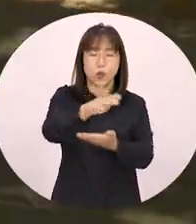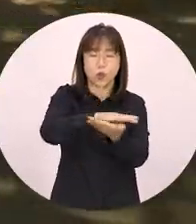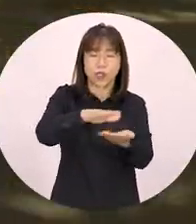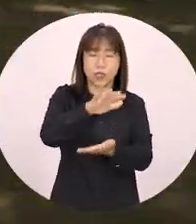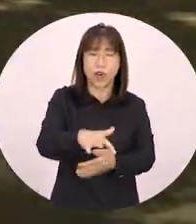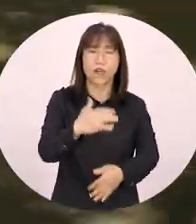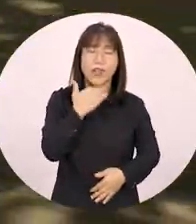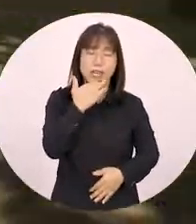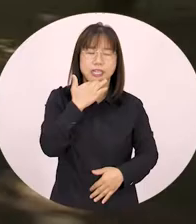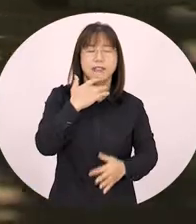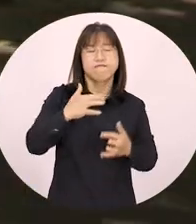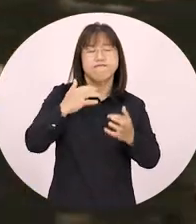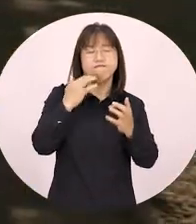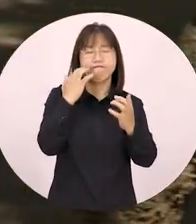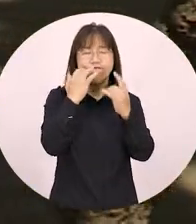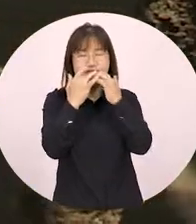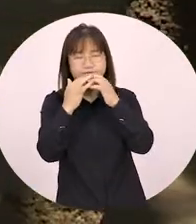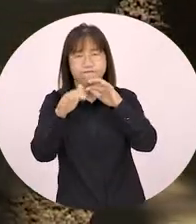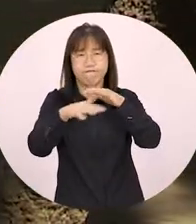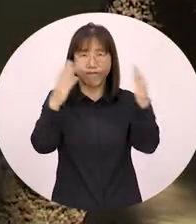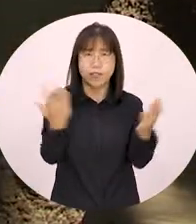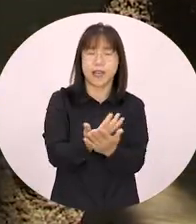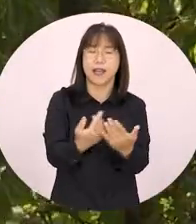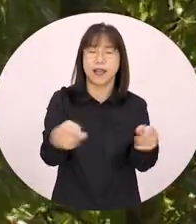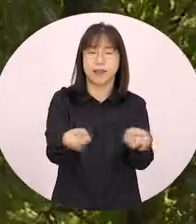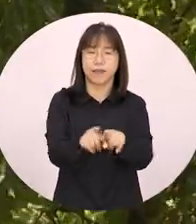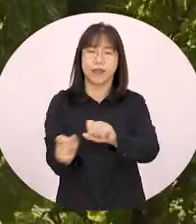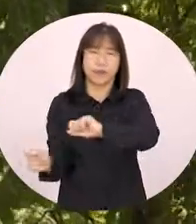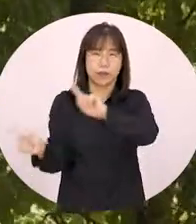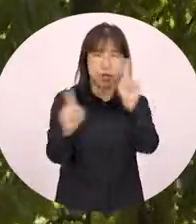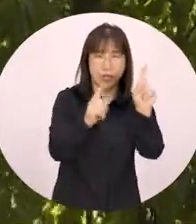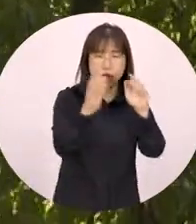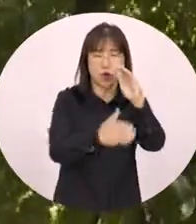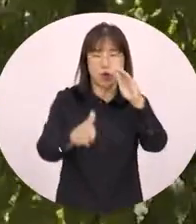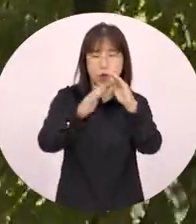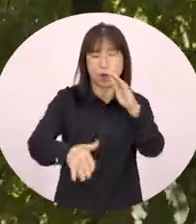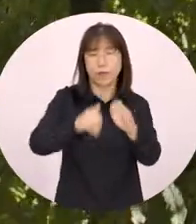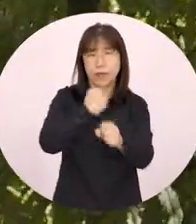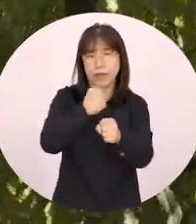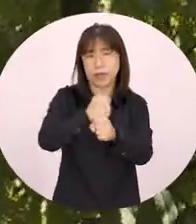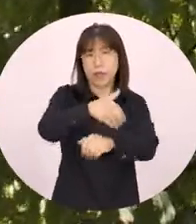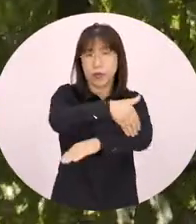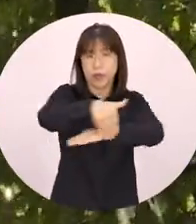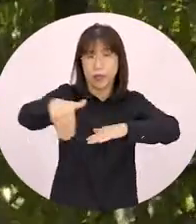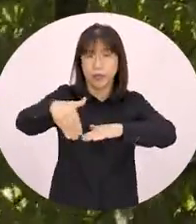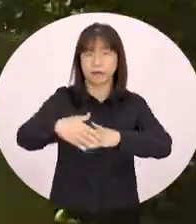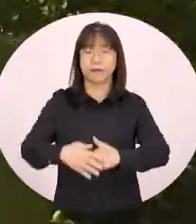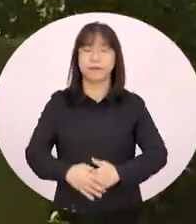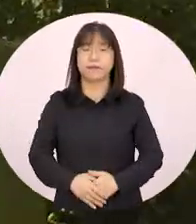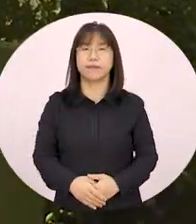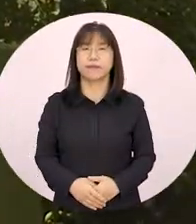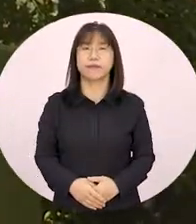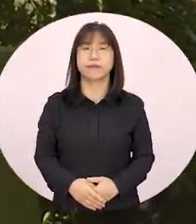다양한 연령대 주민들이 함께하는 스윙 공간으로 자리매김할 수 있도록 관리할 계획입니다